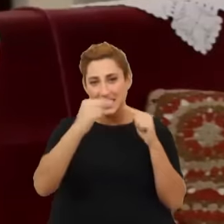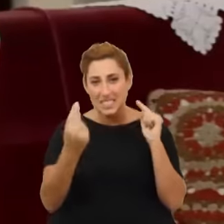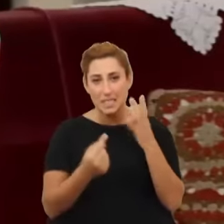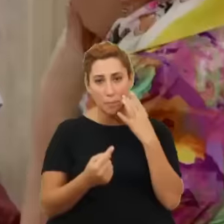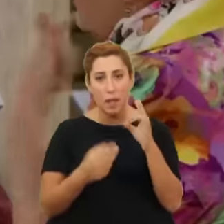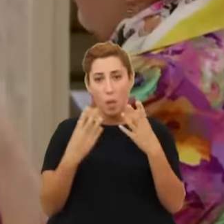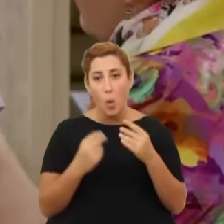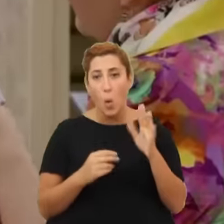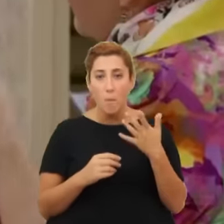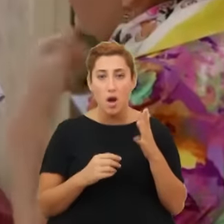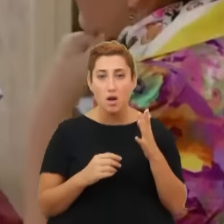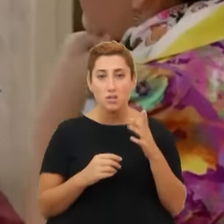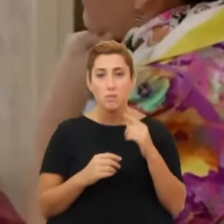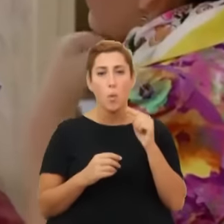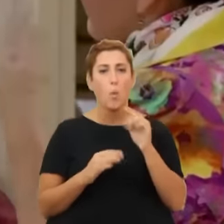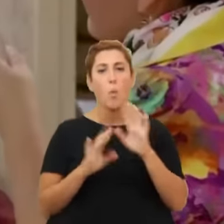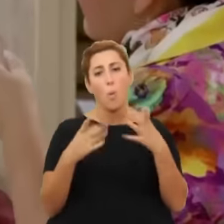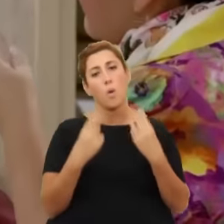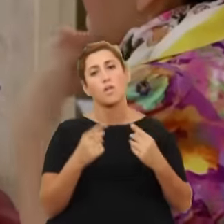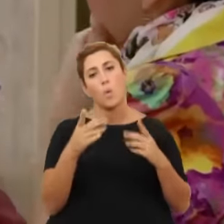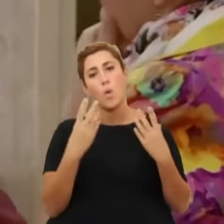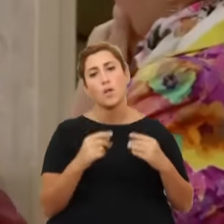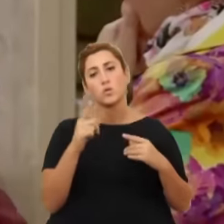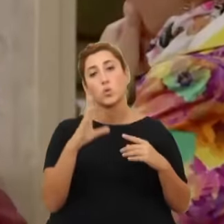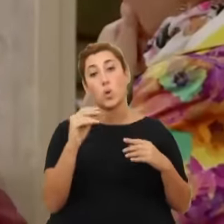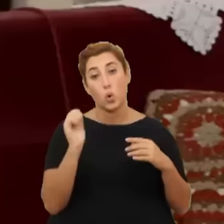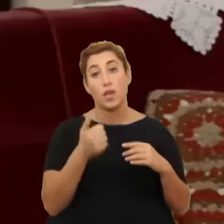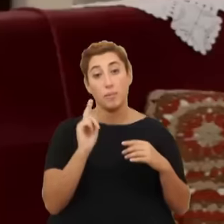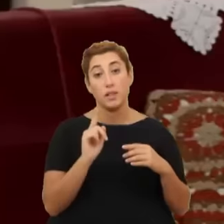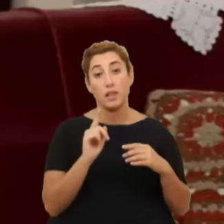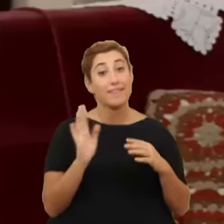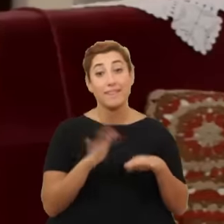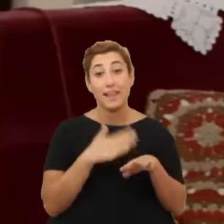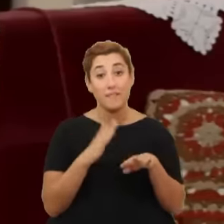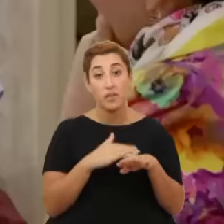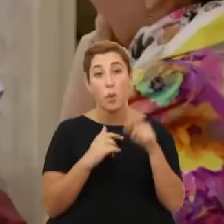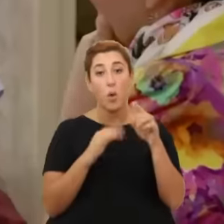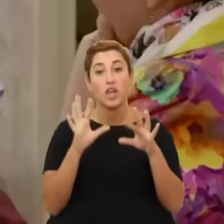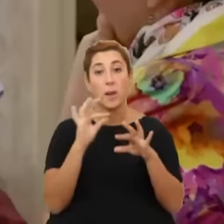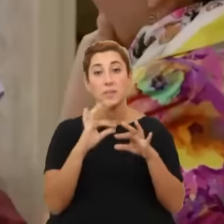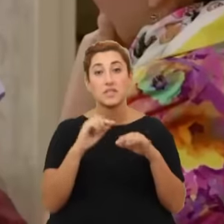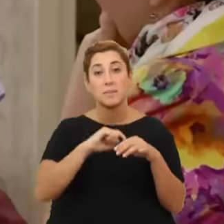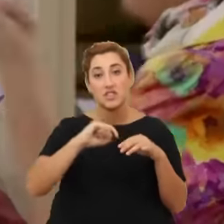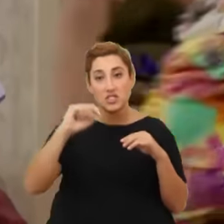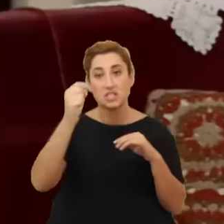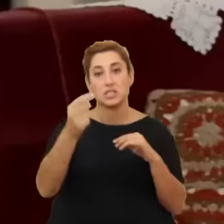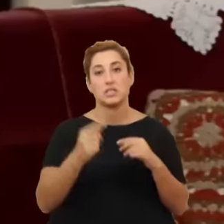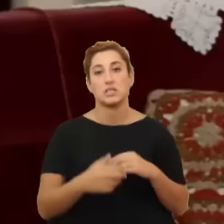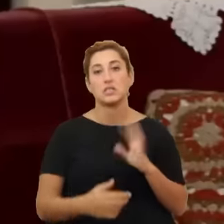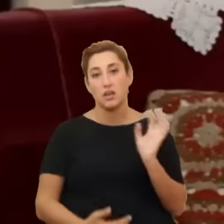oluyor mu o acaba? Tabii o olacak. O olacak. O çok önemli çünkü. Neden? O yapıştırdığımız yerlerin çizgileri